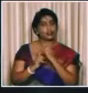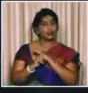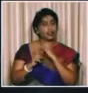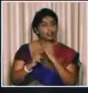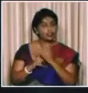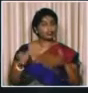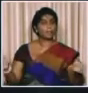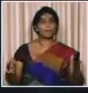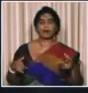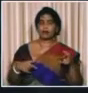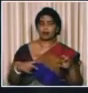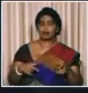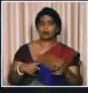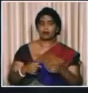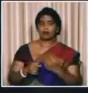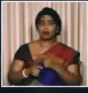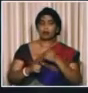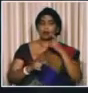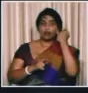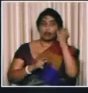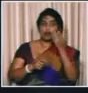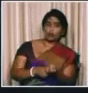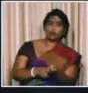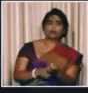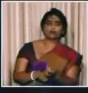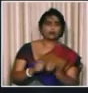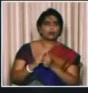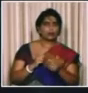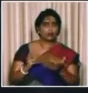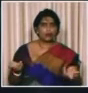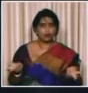සංස්කෘතික පෙරහැර ඒකටත් අහුන්න ඕල් එකෙදි ගහනවා මොකද මේ